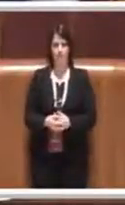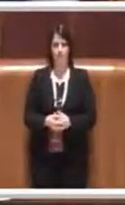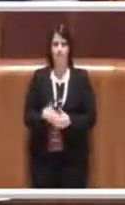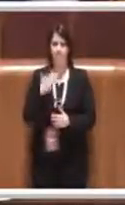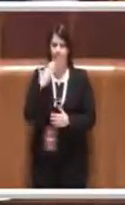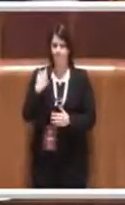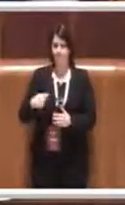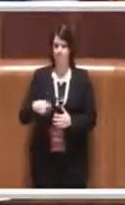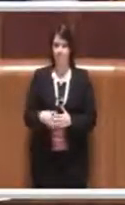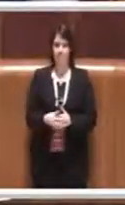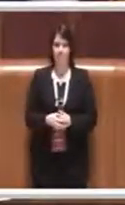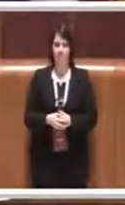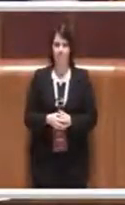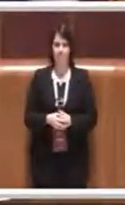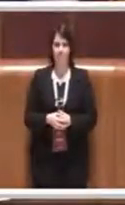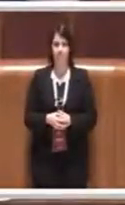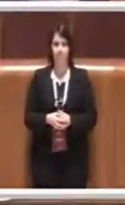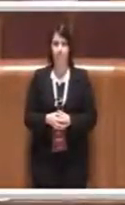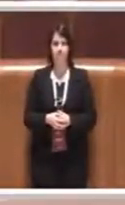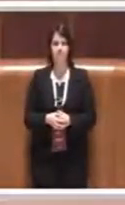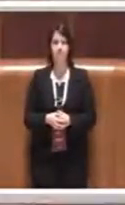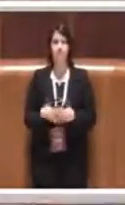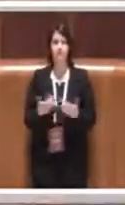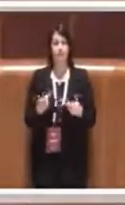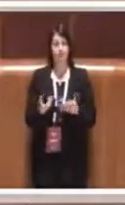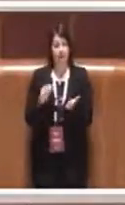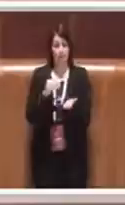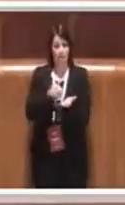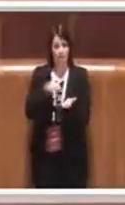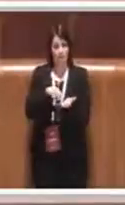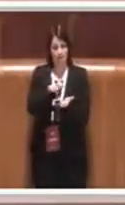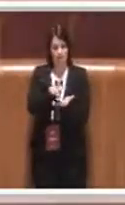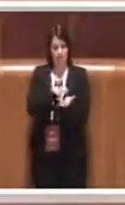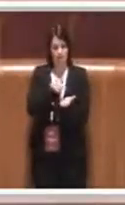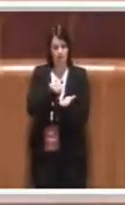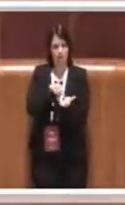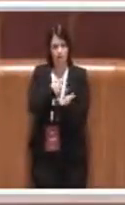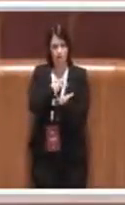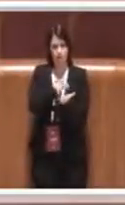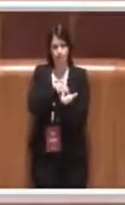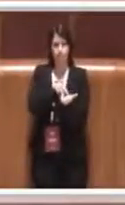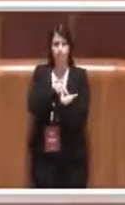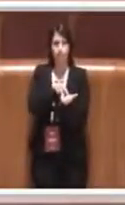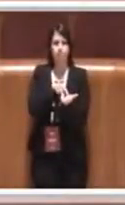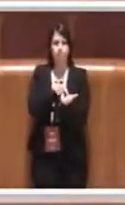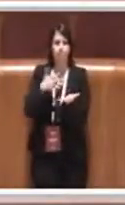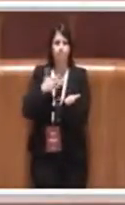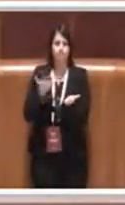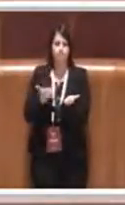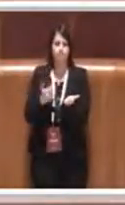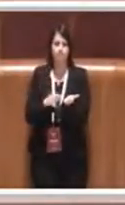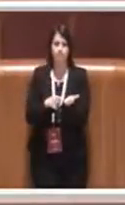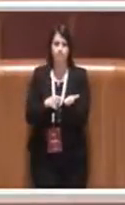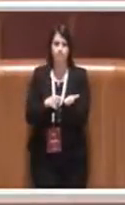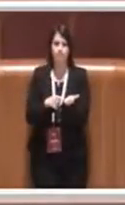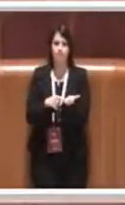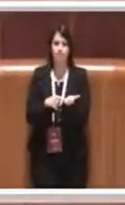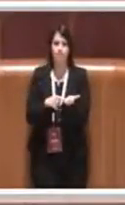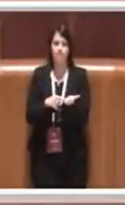Grazie Presidente, in questo caso parliamo di, facciamo riferimento alle strutture